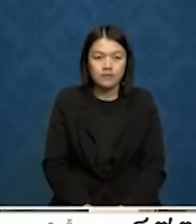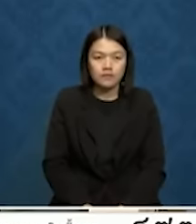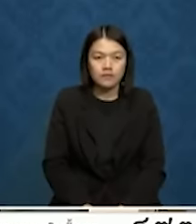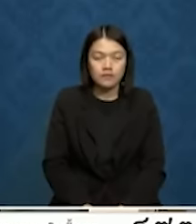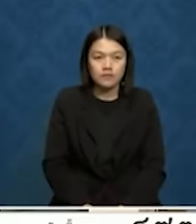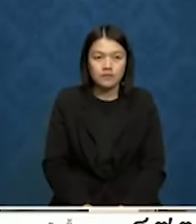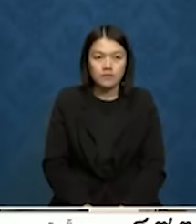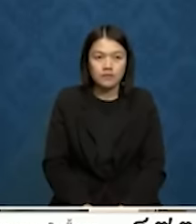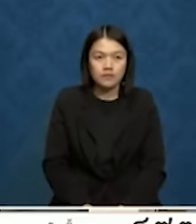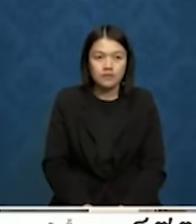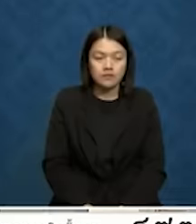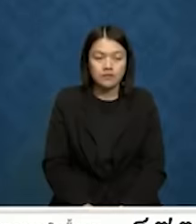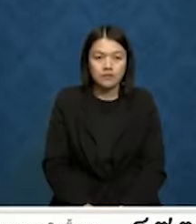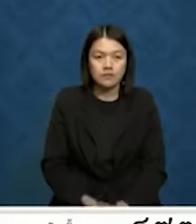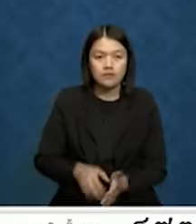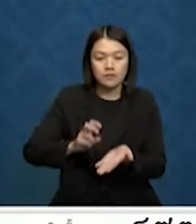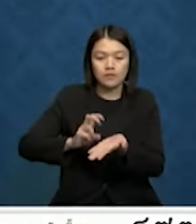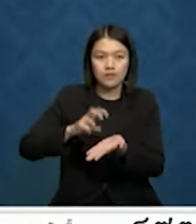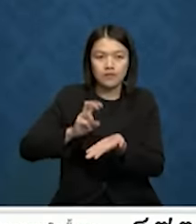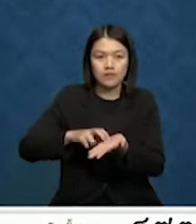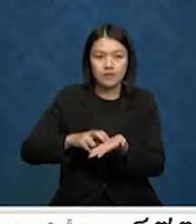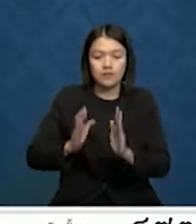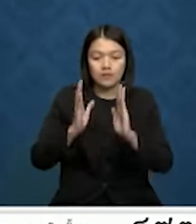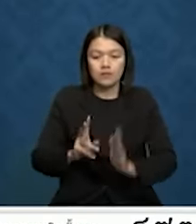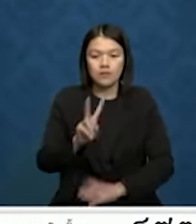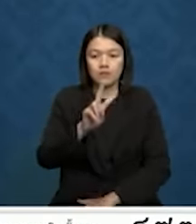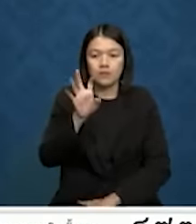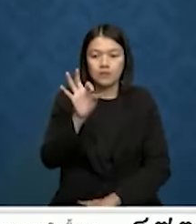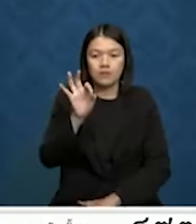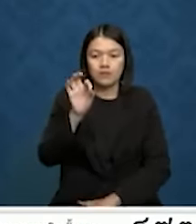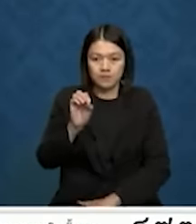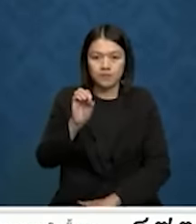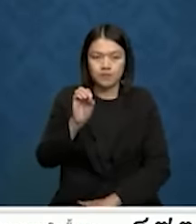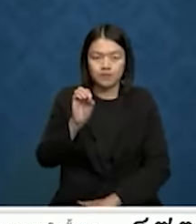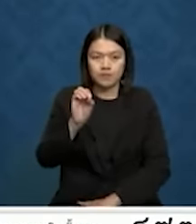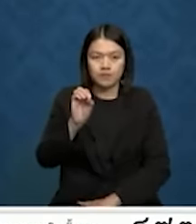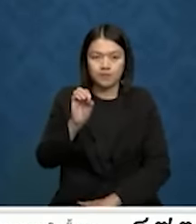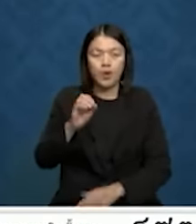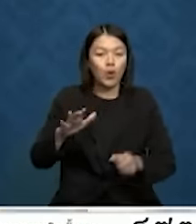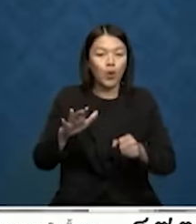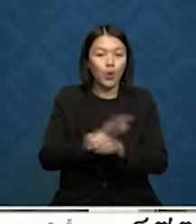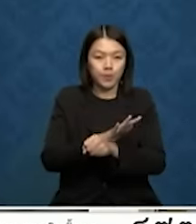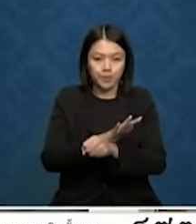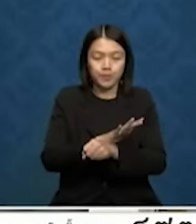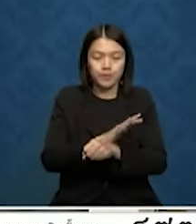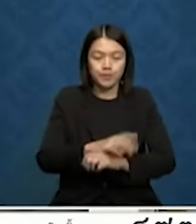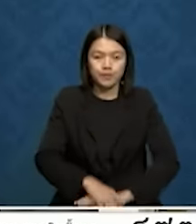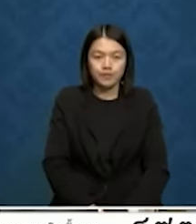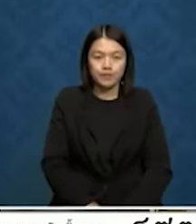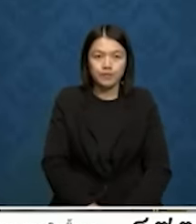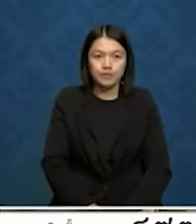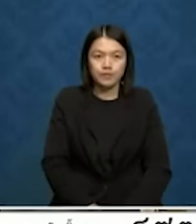ครับรับรองจำนวน290ท่านถือว่าครบนะ